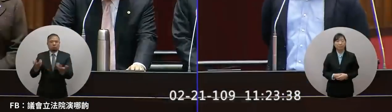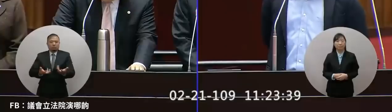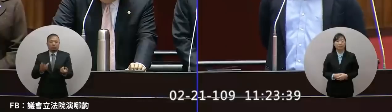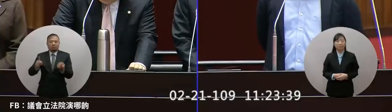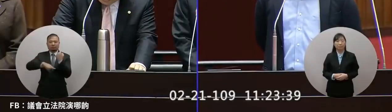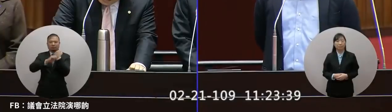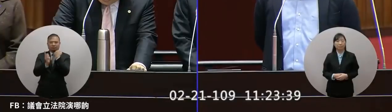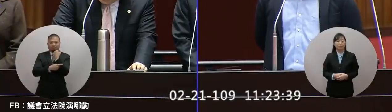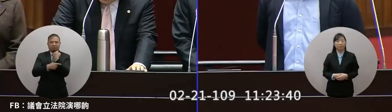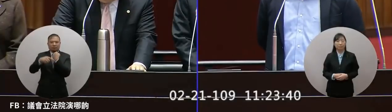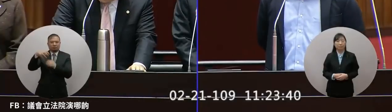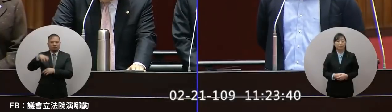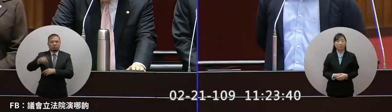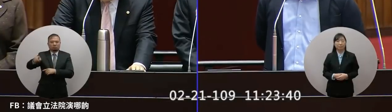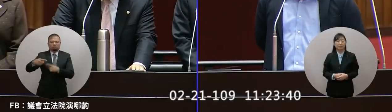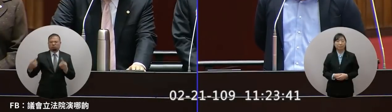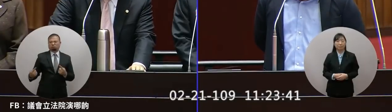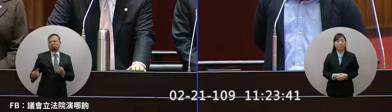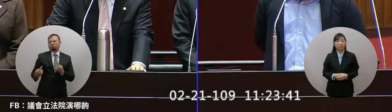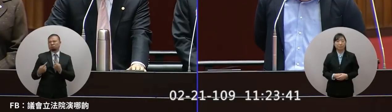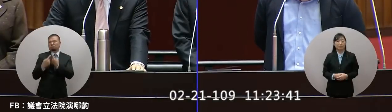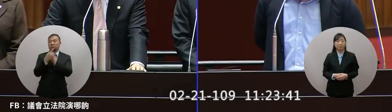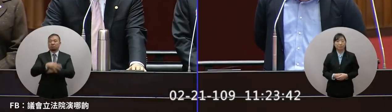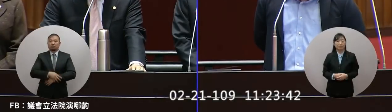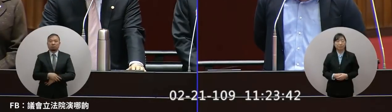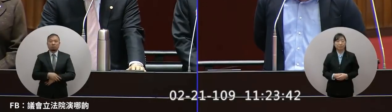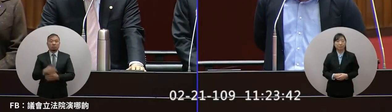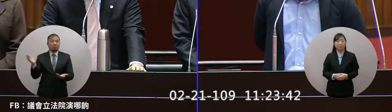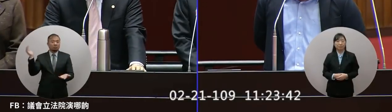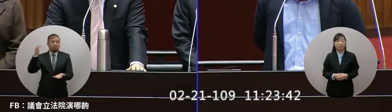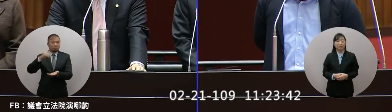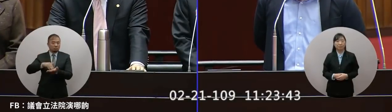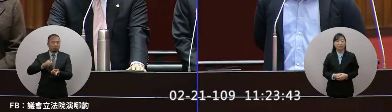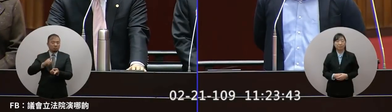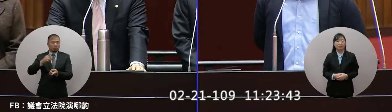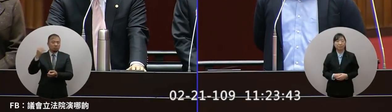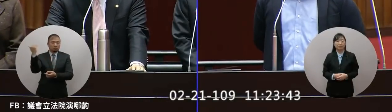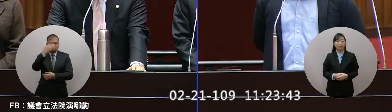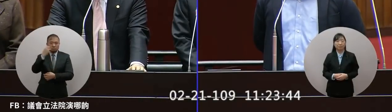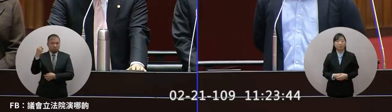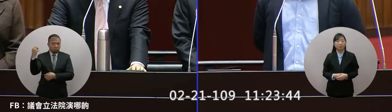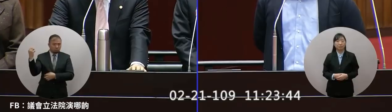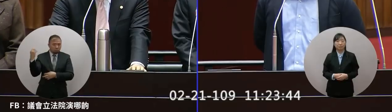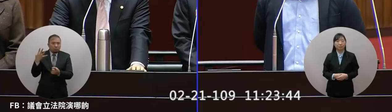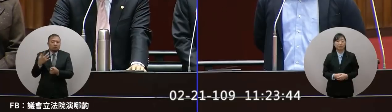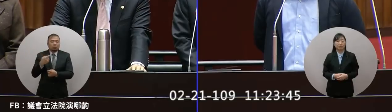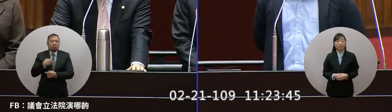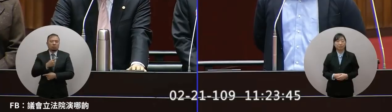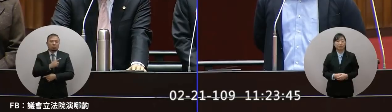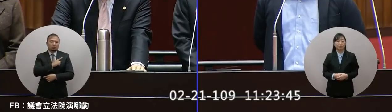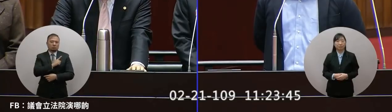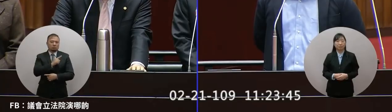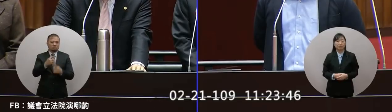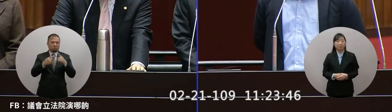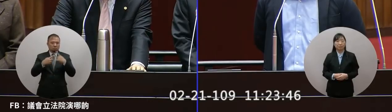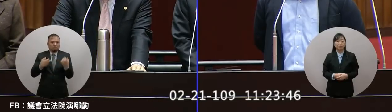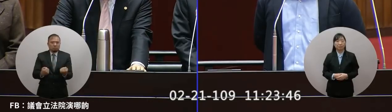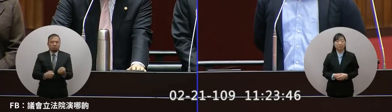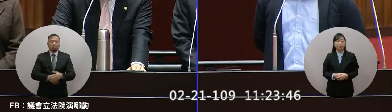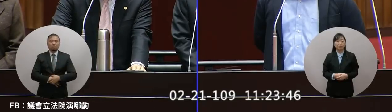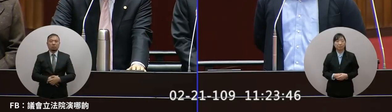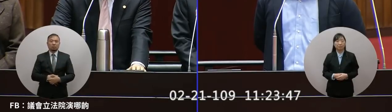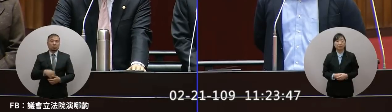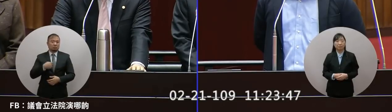奋斗，而当消息传来的第一时间我们都在现场，我们甚至于当